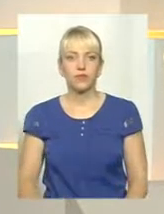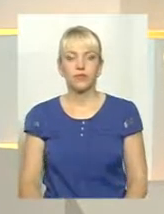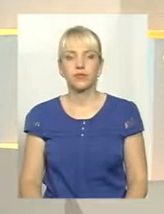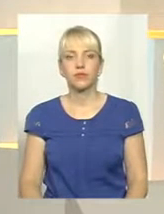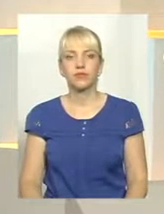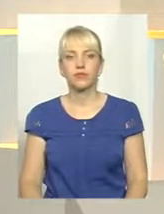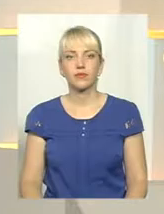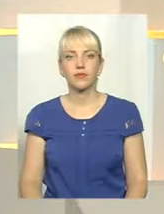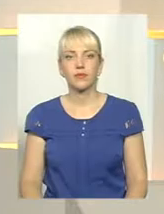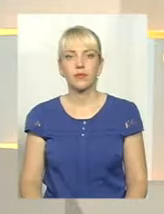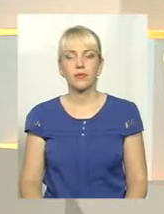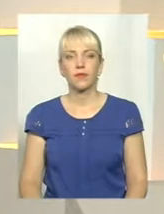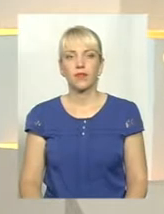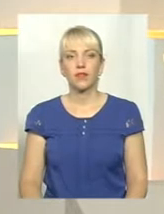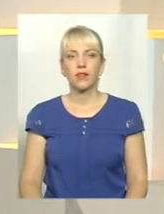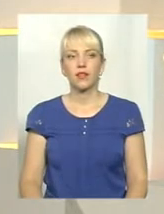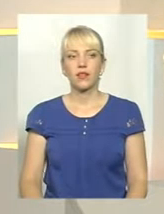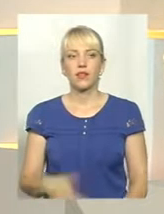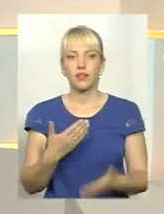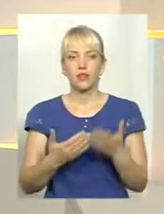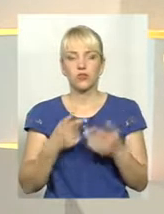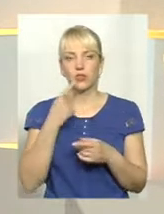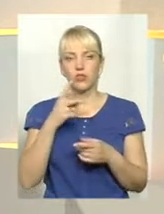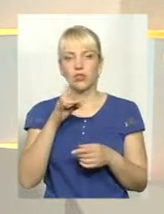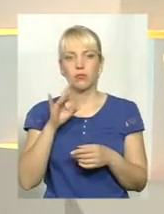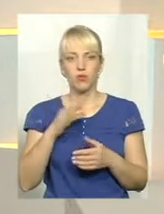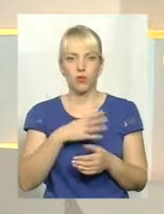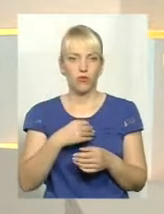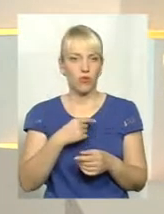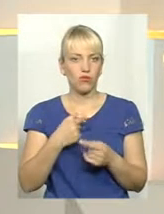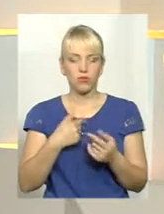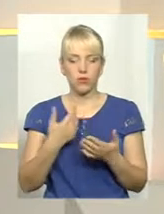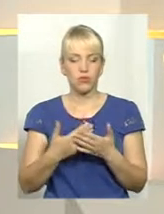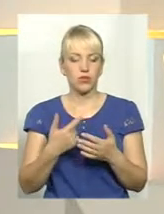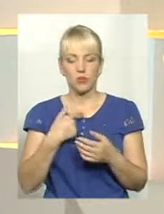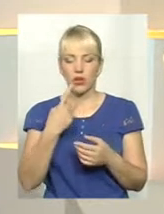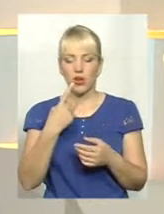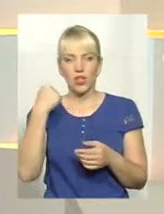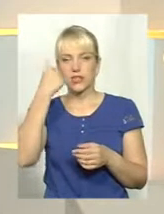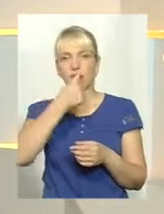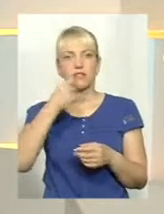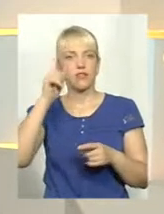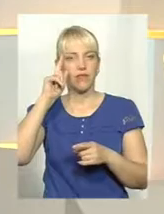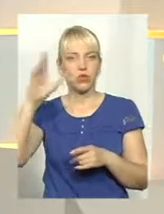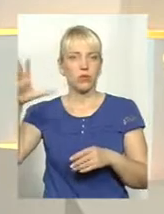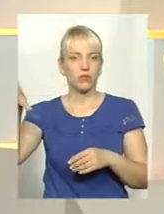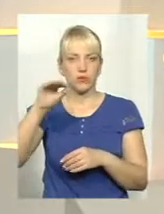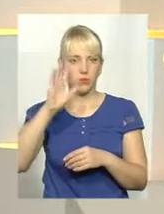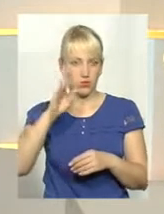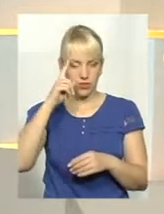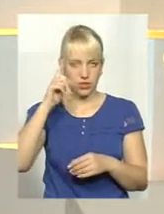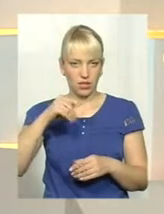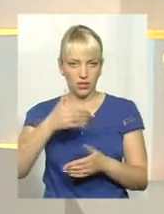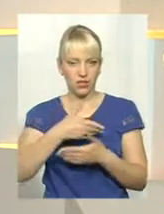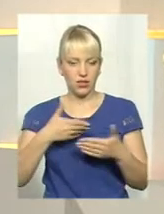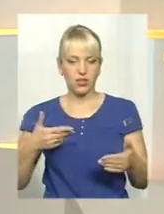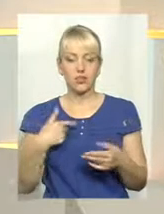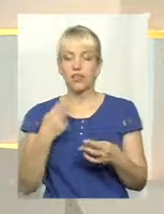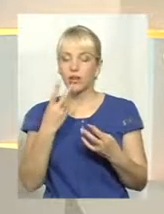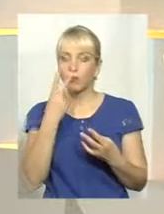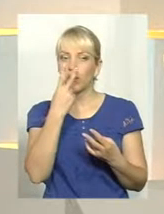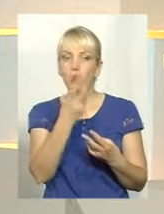щоб наша територія, наша область була впізнавана і впізнавана в позитивному сенсі слова? Олеже, на